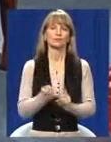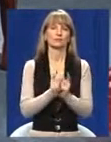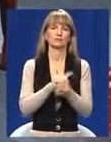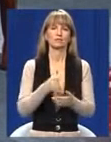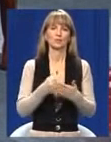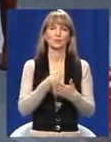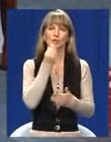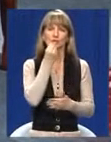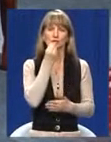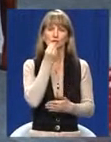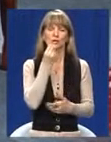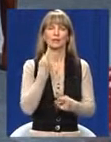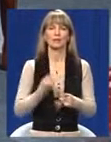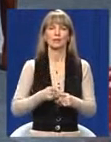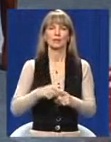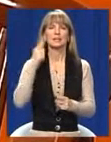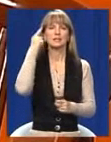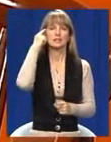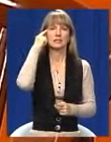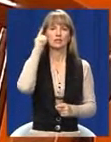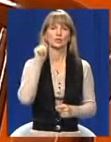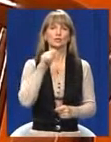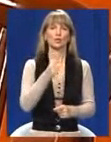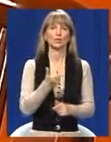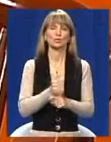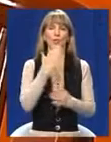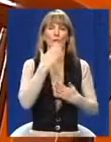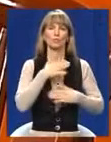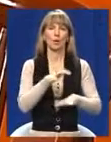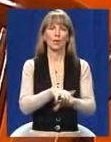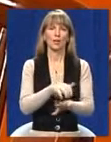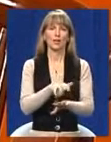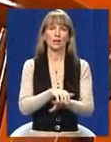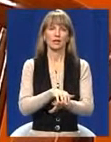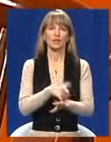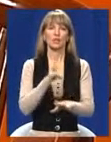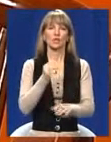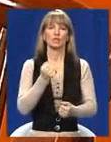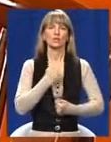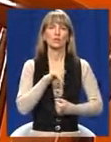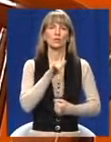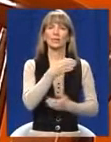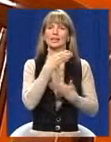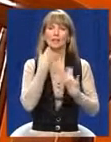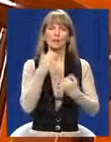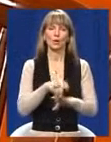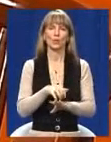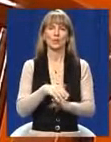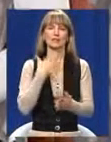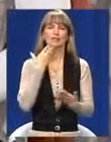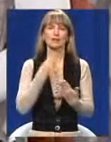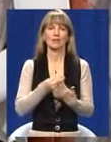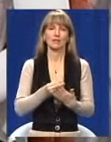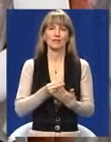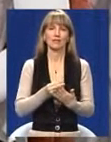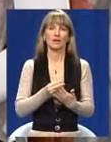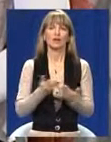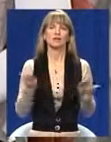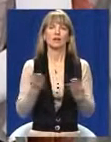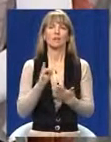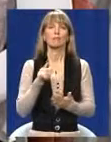їжі. Тож, знаєш, що ти дуже полюбляєш котиків, але, на жаль, тобі ще немає котика власного, так? Так. Якого